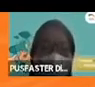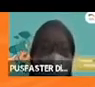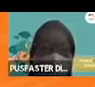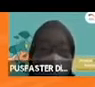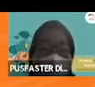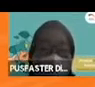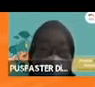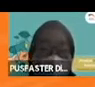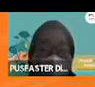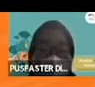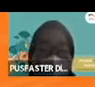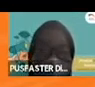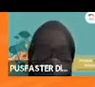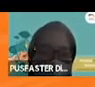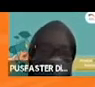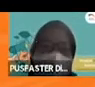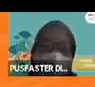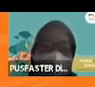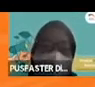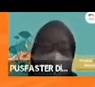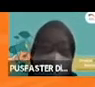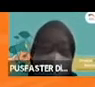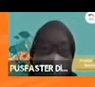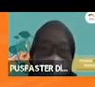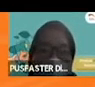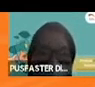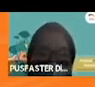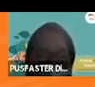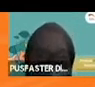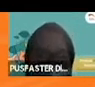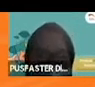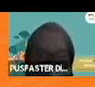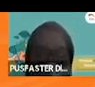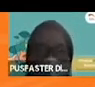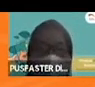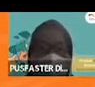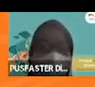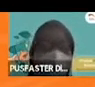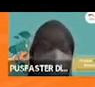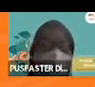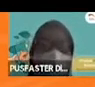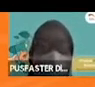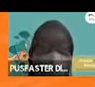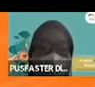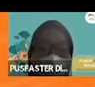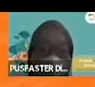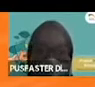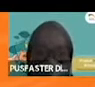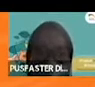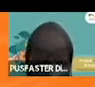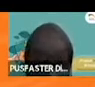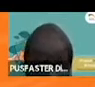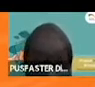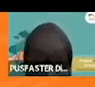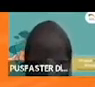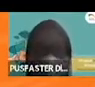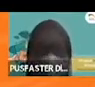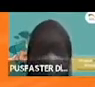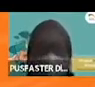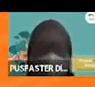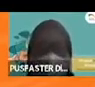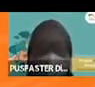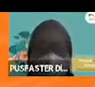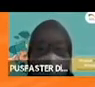edisi tuh semuanya Tuh kan ada dasar hukumnya berangkat dari undang-undang perlindungan lingkungan hidup kita ada